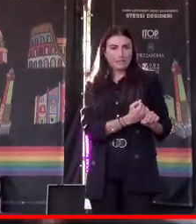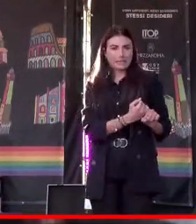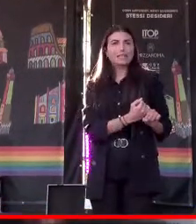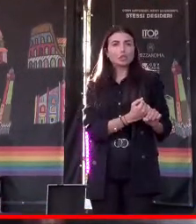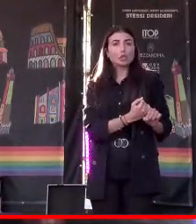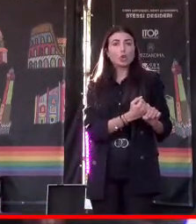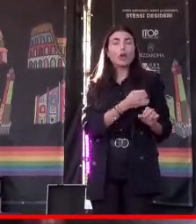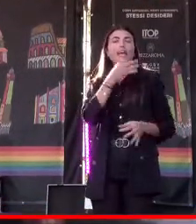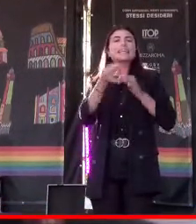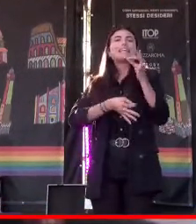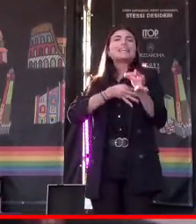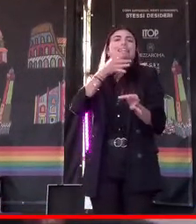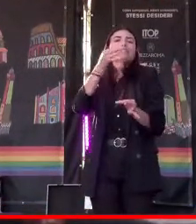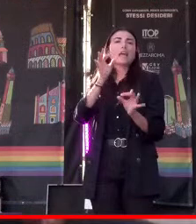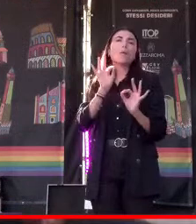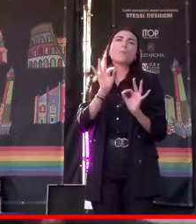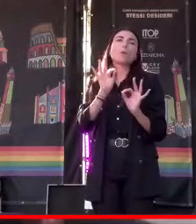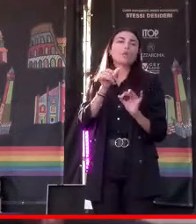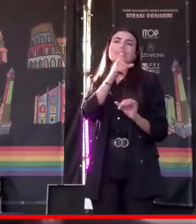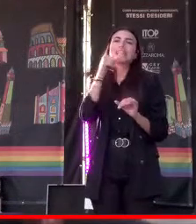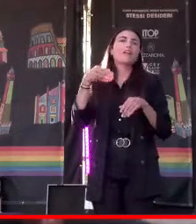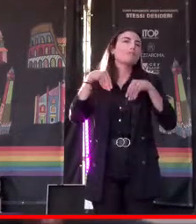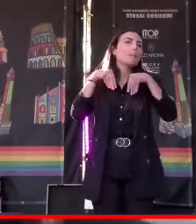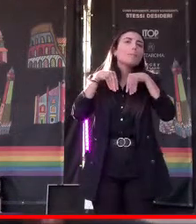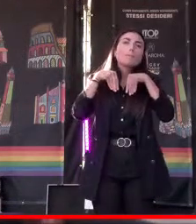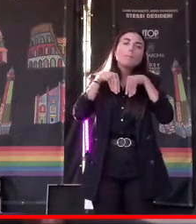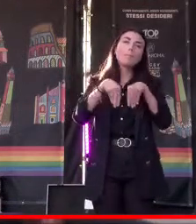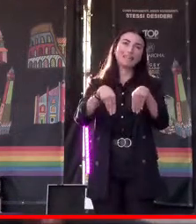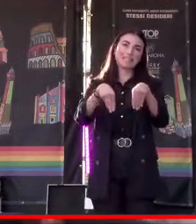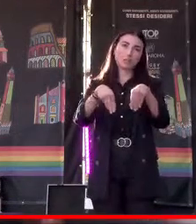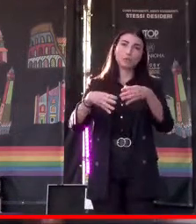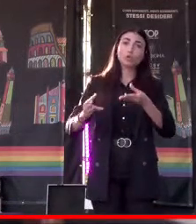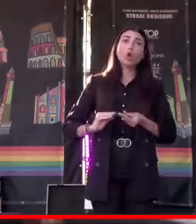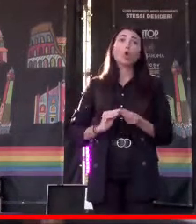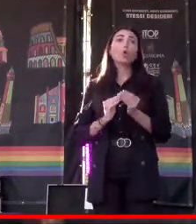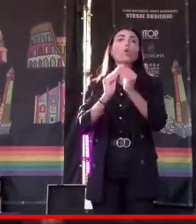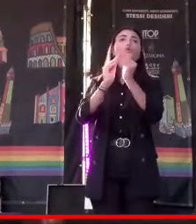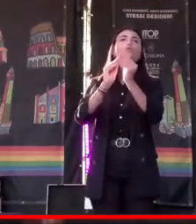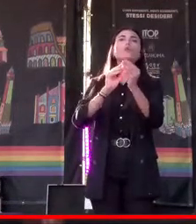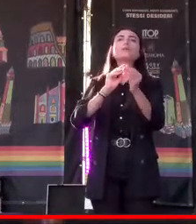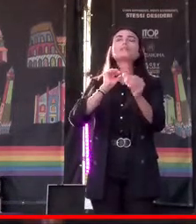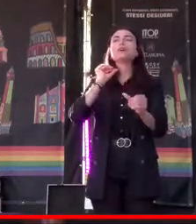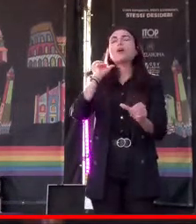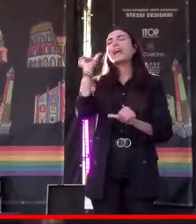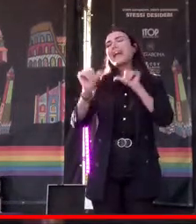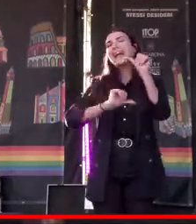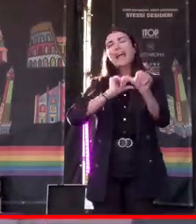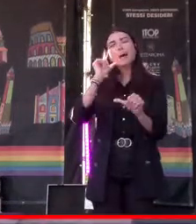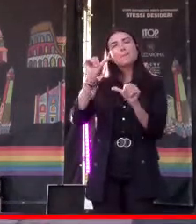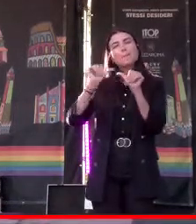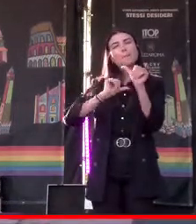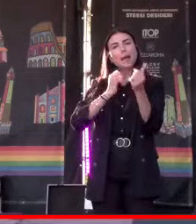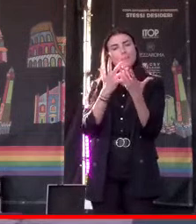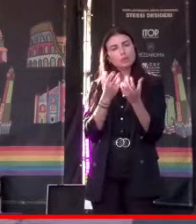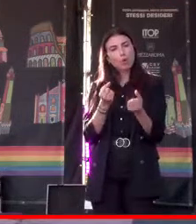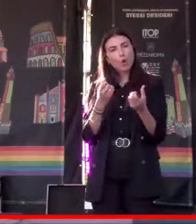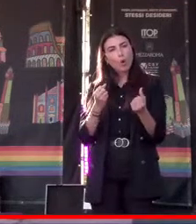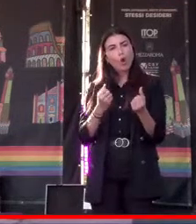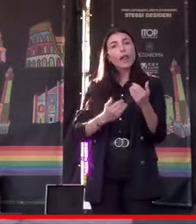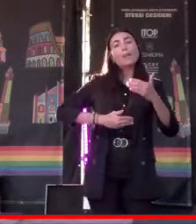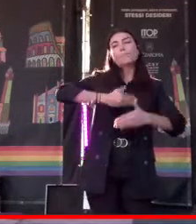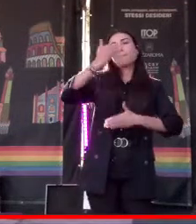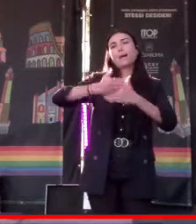non con la partecipazione a costruire un vero e proprio cambiamento oggettivo nell'abbattimento delle